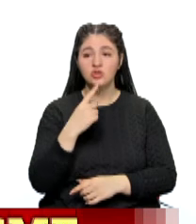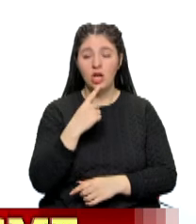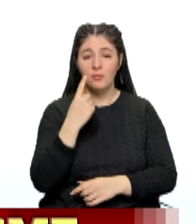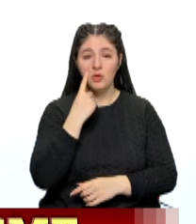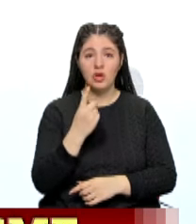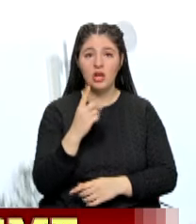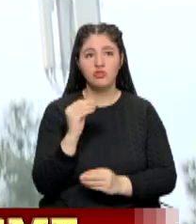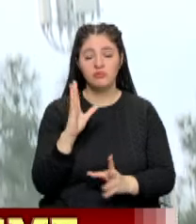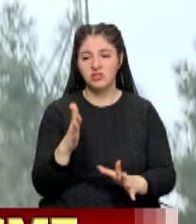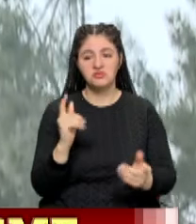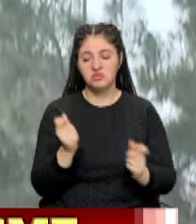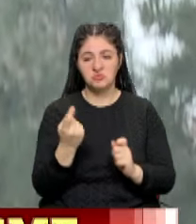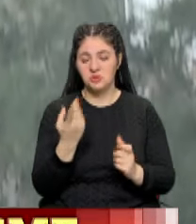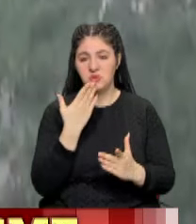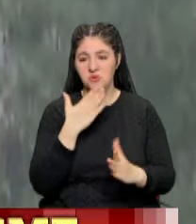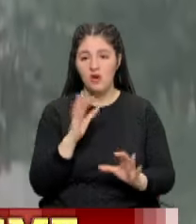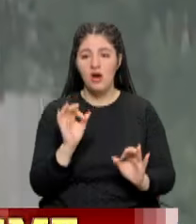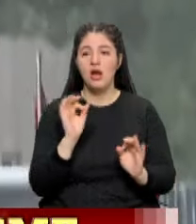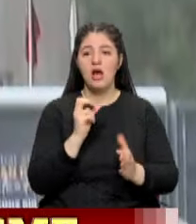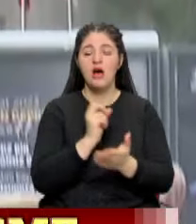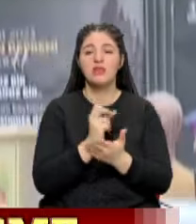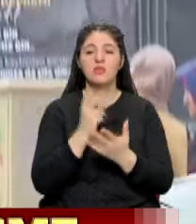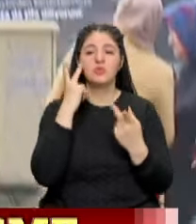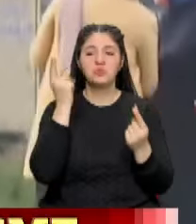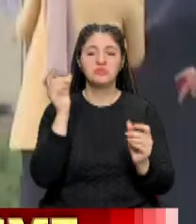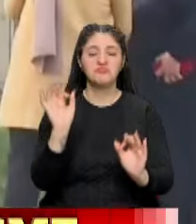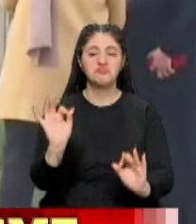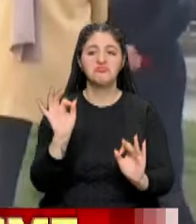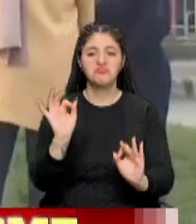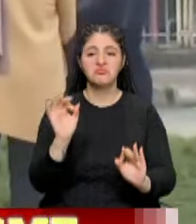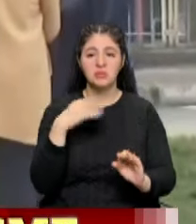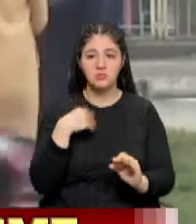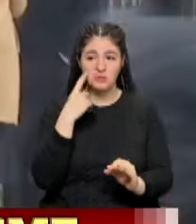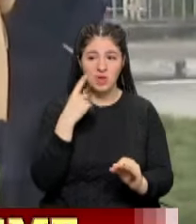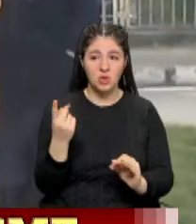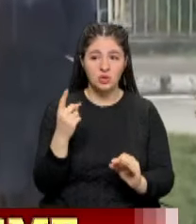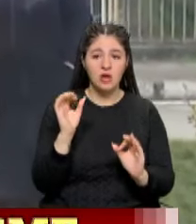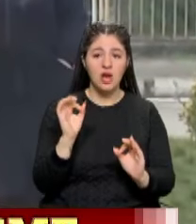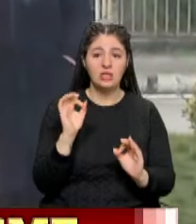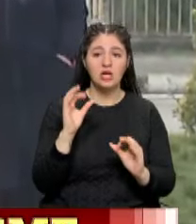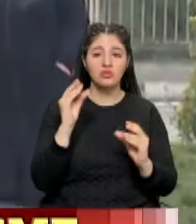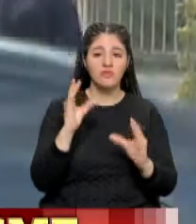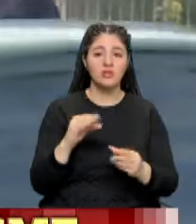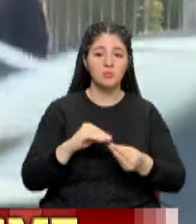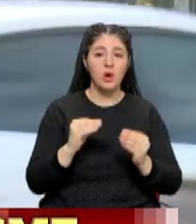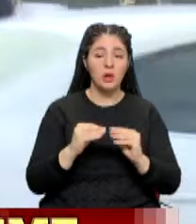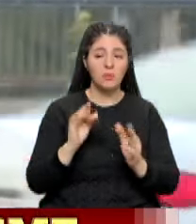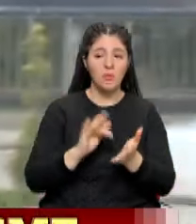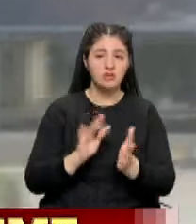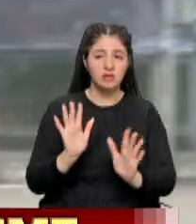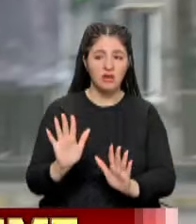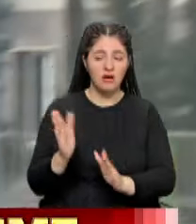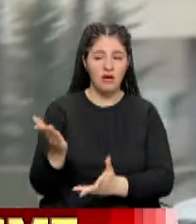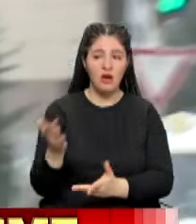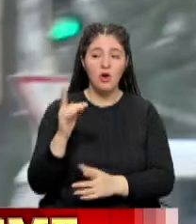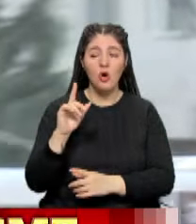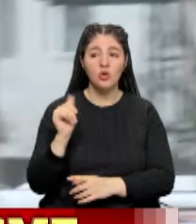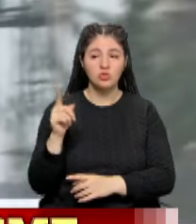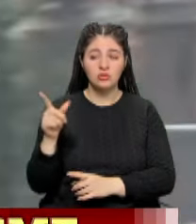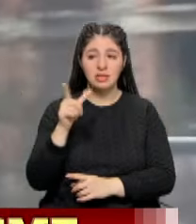söylemiyle pek de değişen bir şey yok. Hala Adıyaman unutuldu diyorlar. Biz bakıyoruz, hala birçok sorun ortada duruyor. O